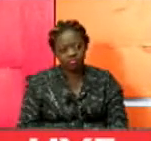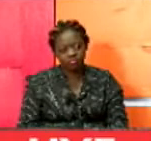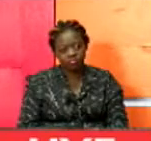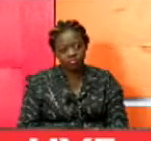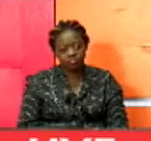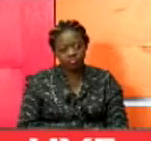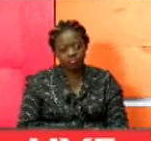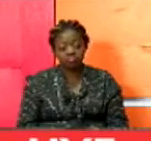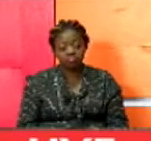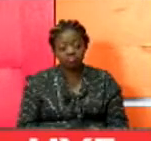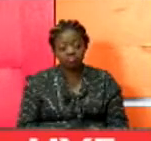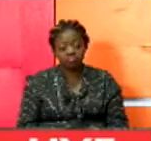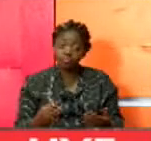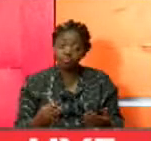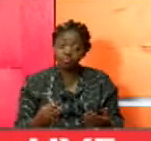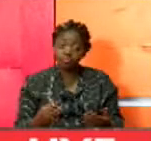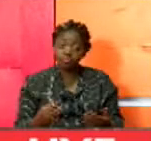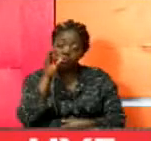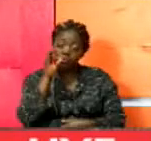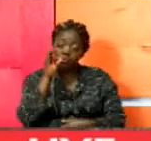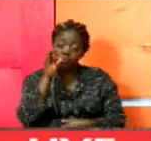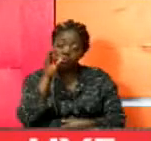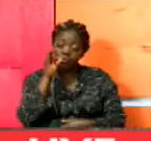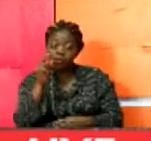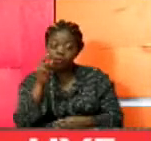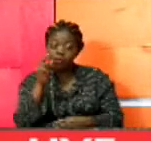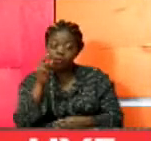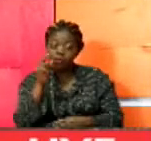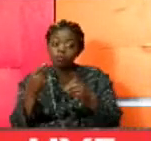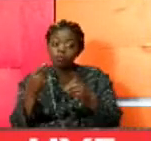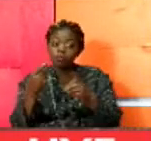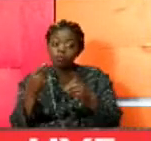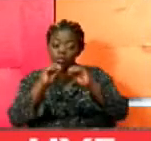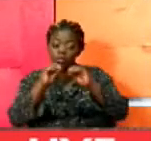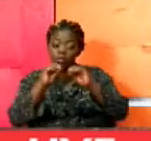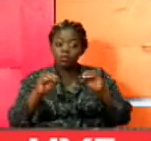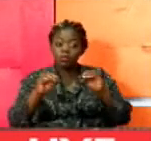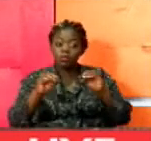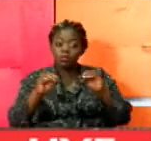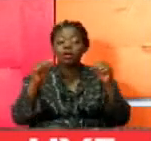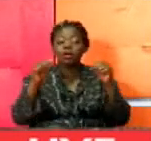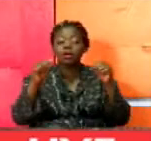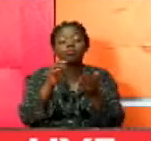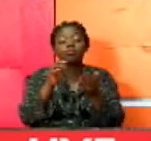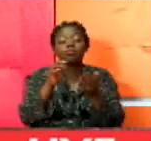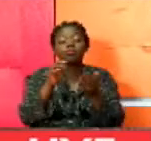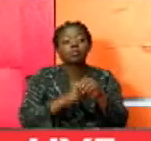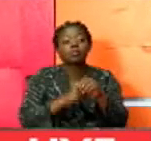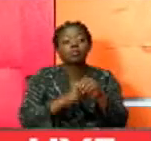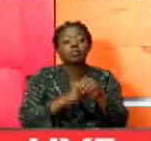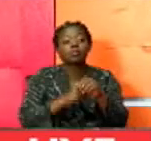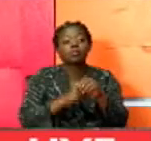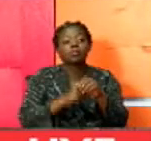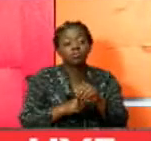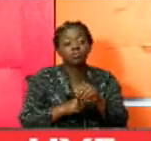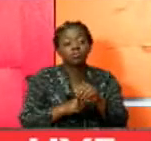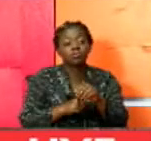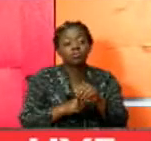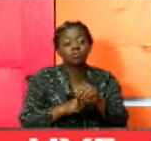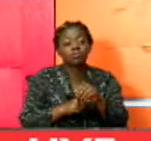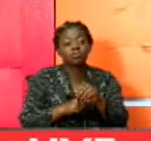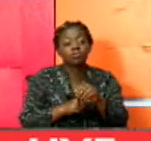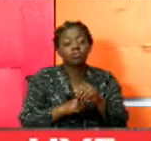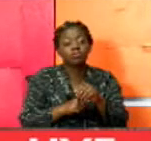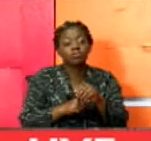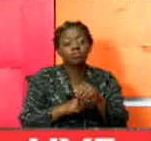bwo ramadaani eriwo kutuyigirize mu bibi byetuyigiriza tukkiriza okukwata obudde tube nga tuli bantu ba time